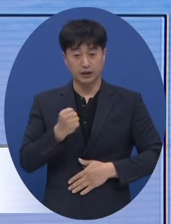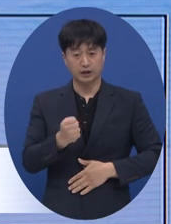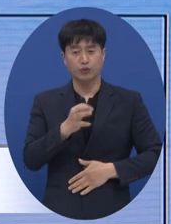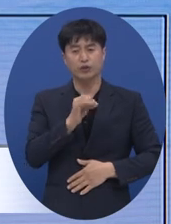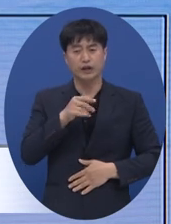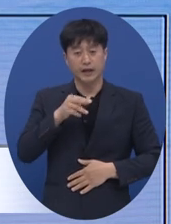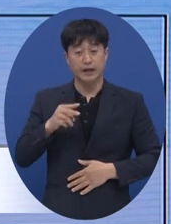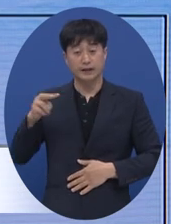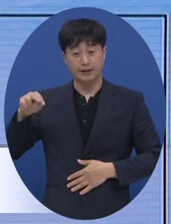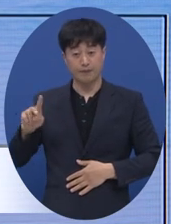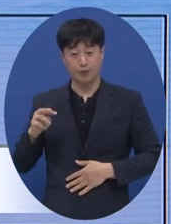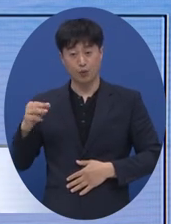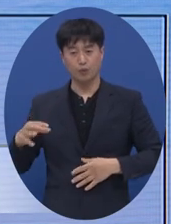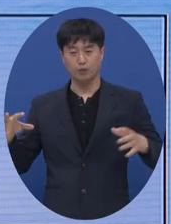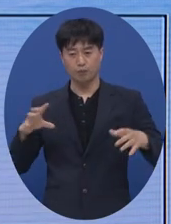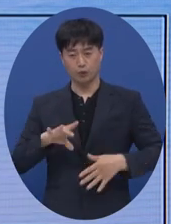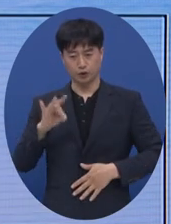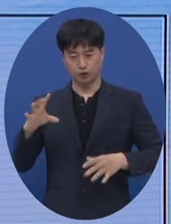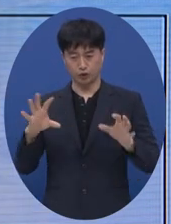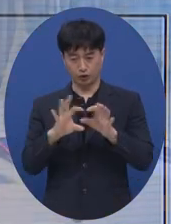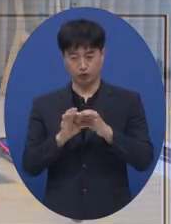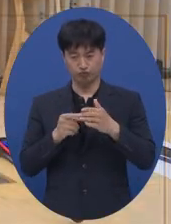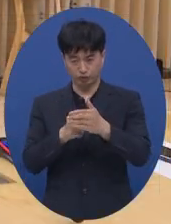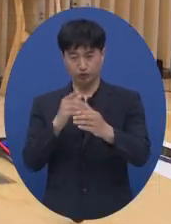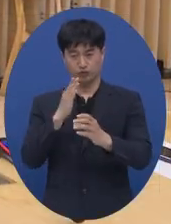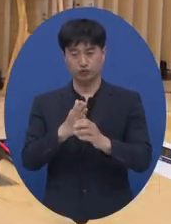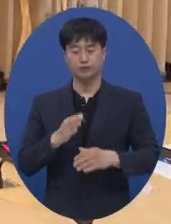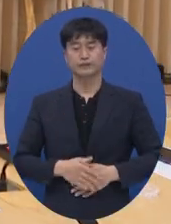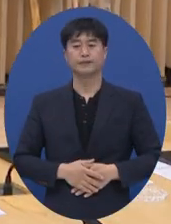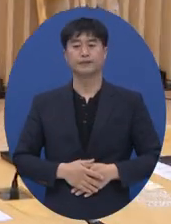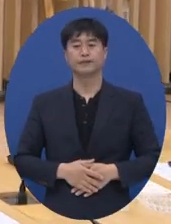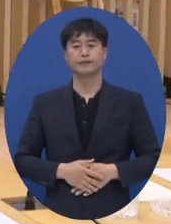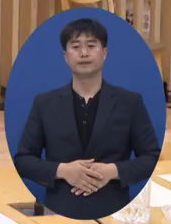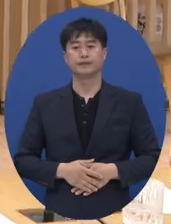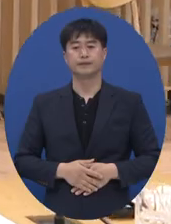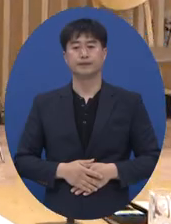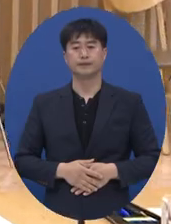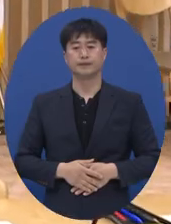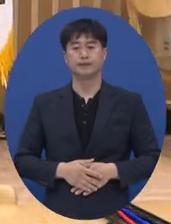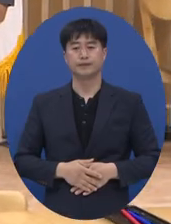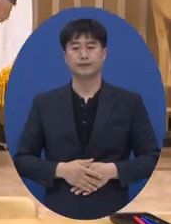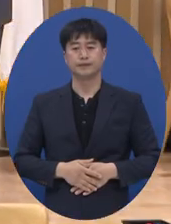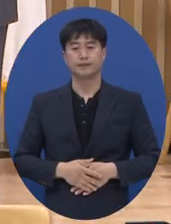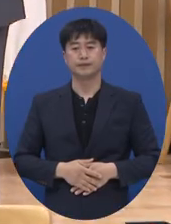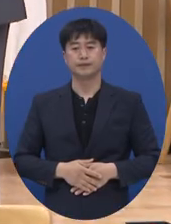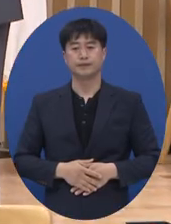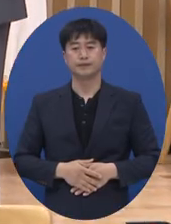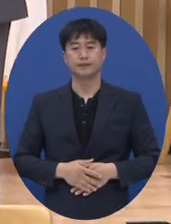삼등 구간을 우선 연장하는 방안이 추진 중입니다. 경기 CCTV 최창순입니다.